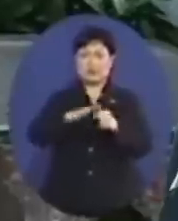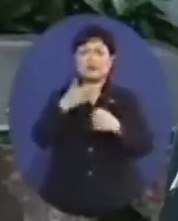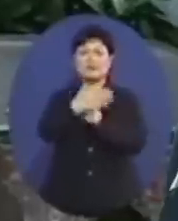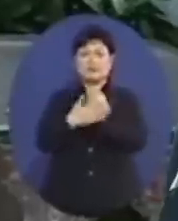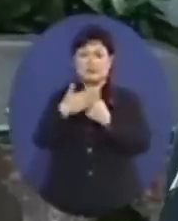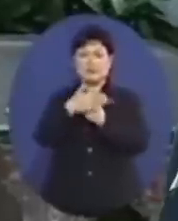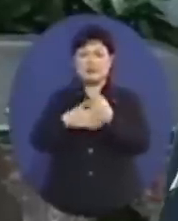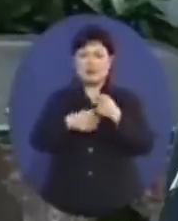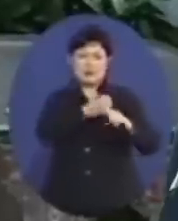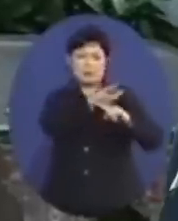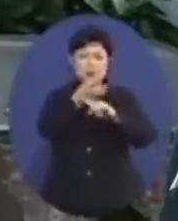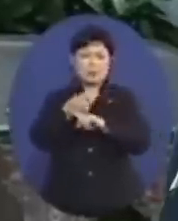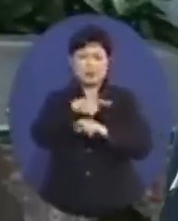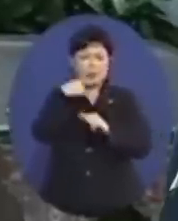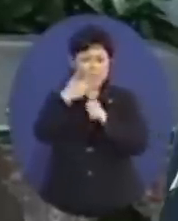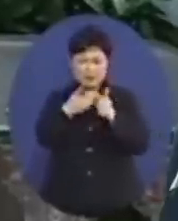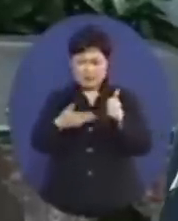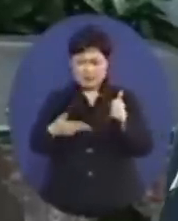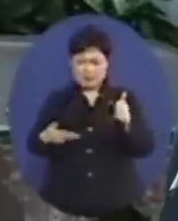보배로운 피를 흘려